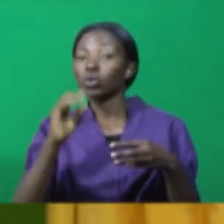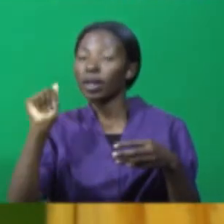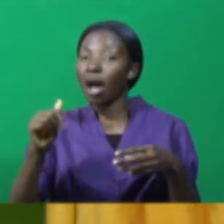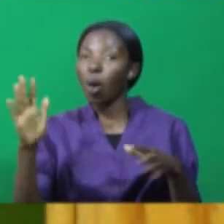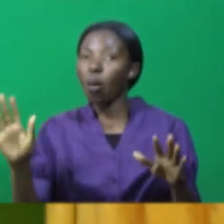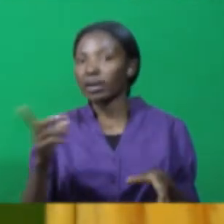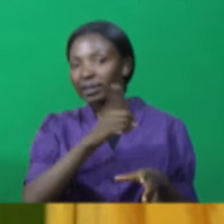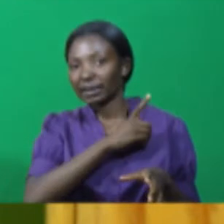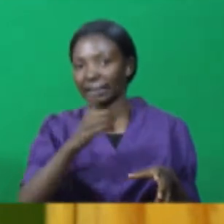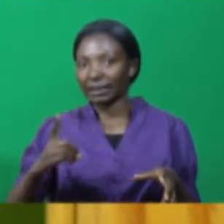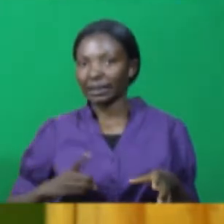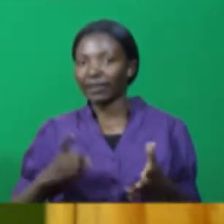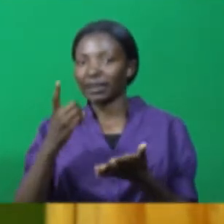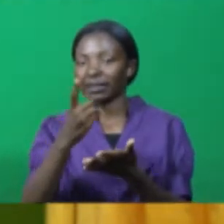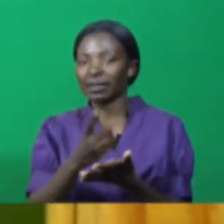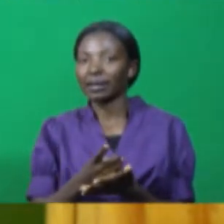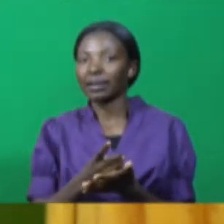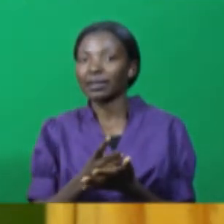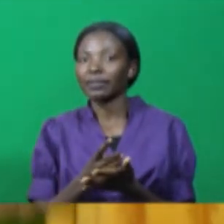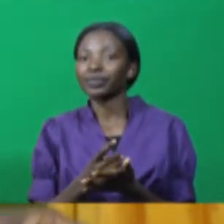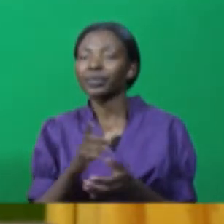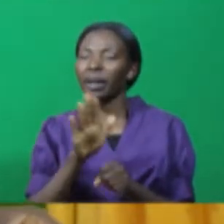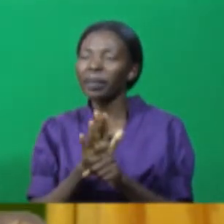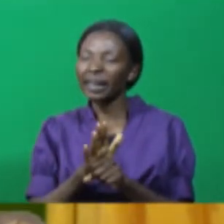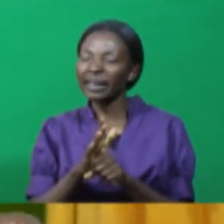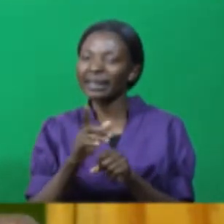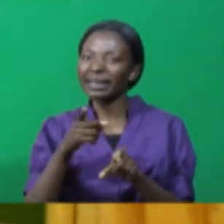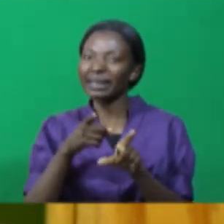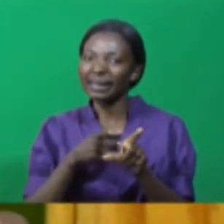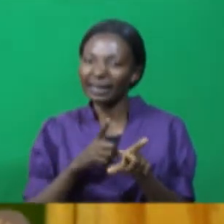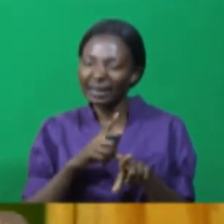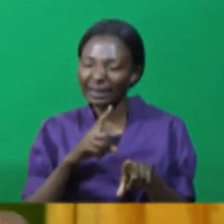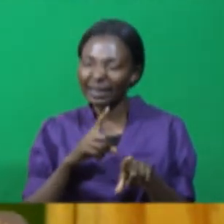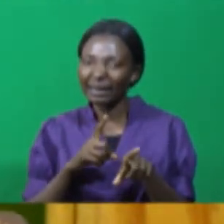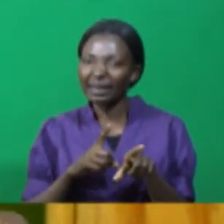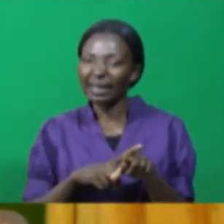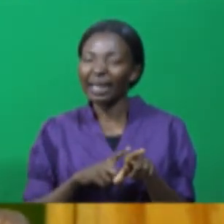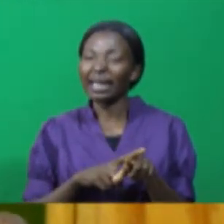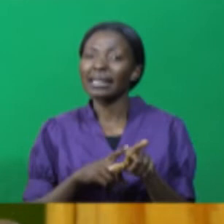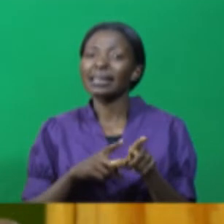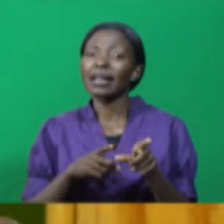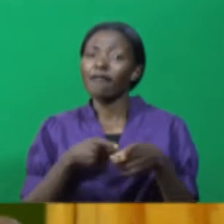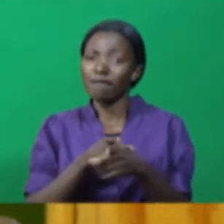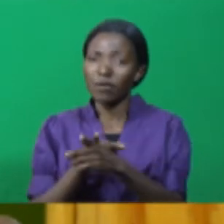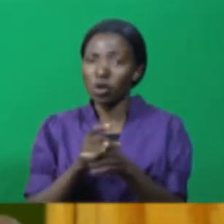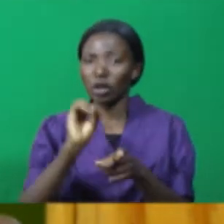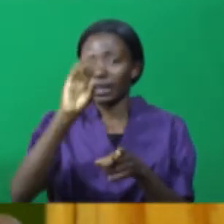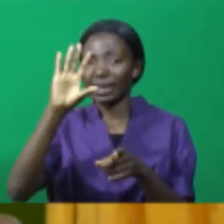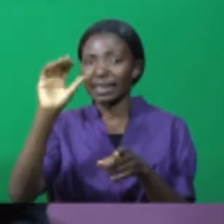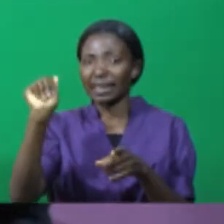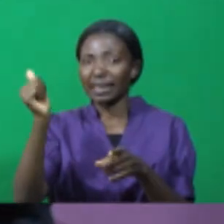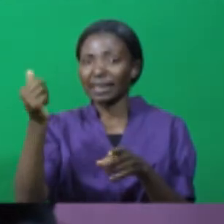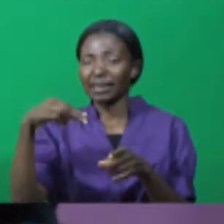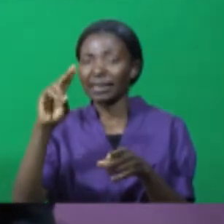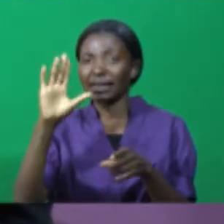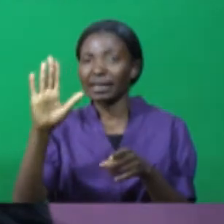ka aita nguva achidzingirirwa naSo. Akazoti beta ndinotsvaga kwekugara kuma